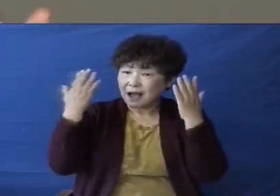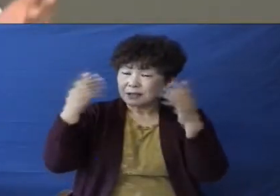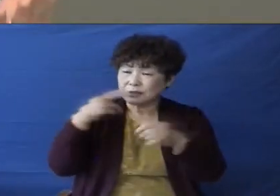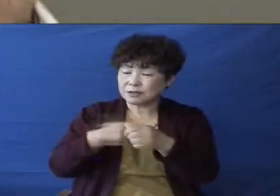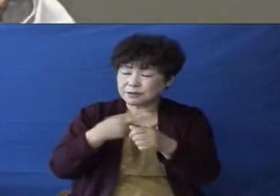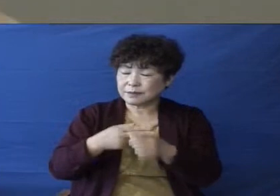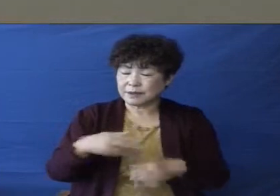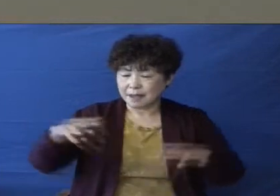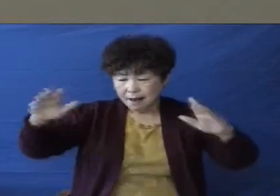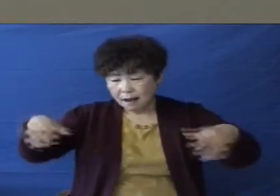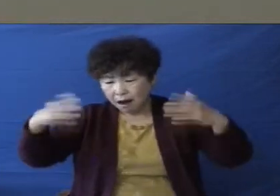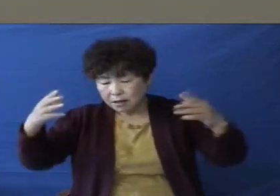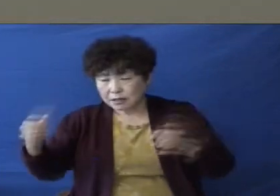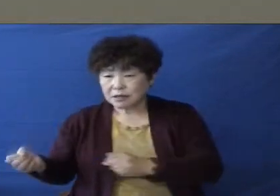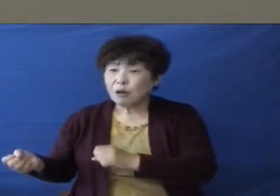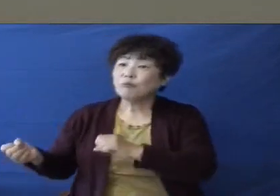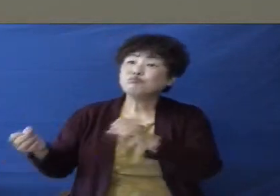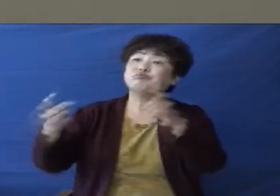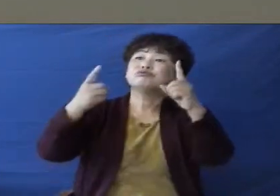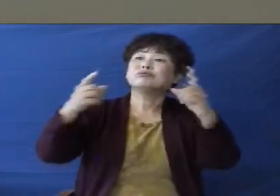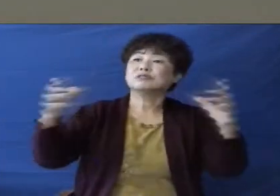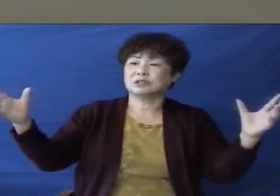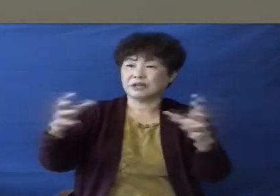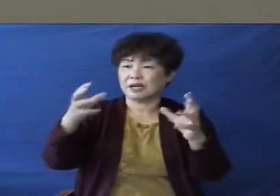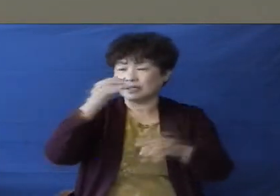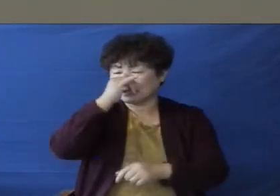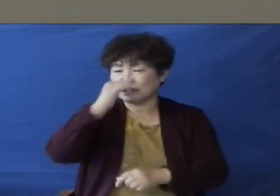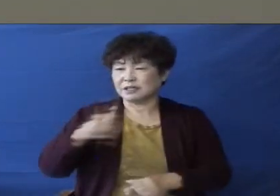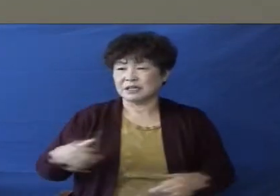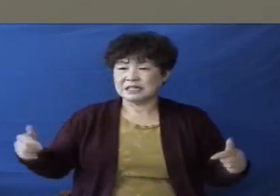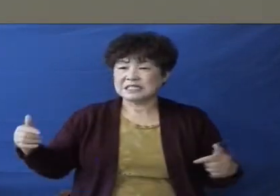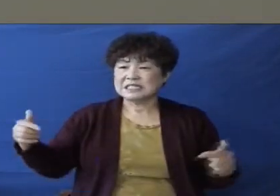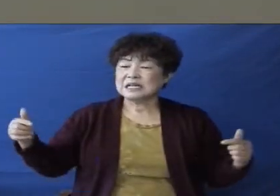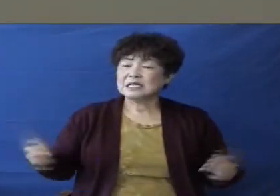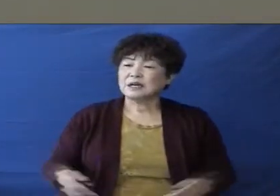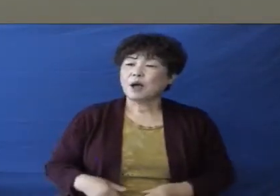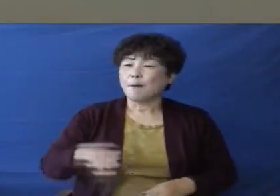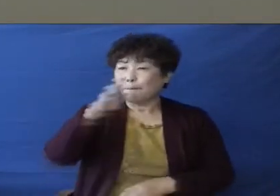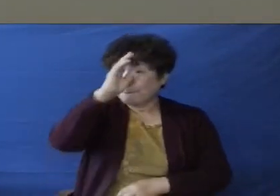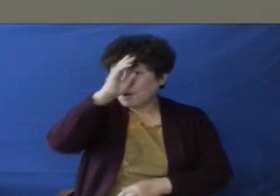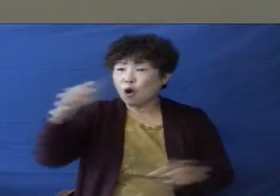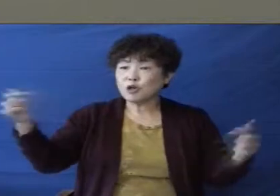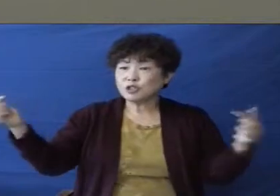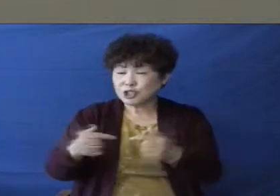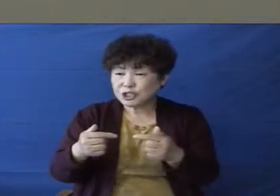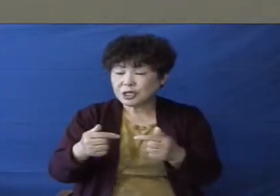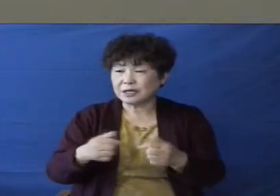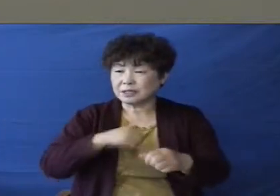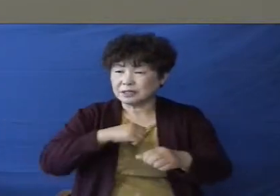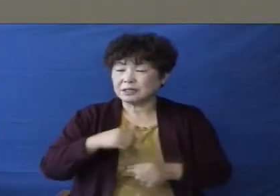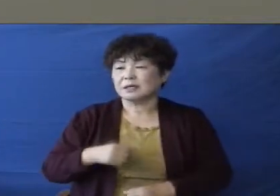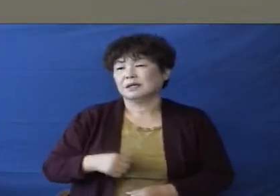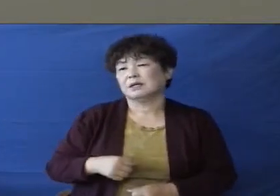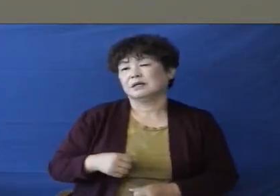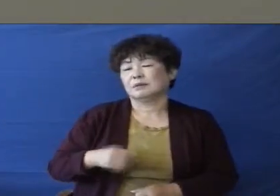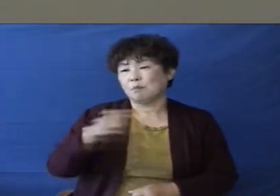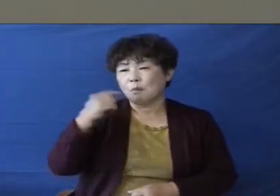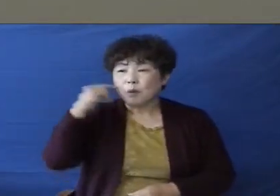같습니다 부흥회를 이제 하게 됐습니다 신유의 은사가 있으신 목사님을 초청을 해서 예